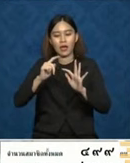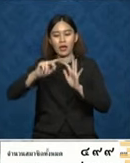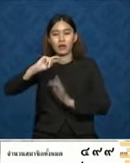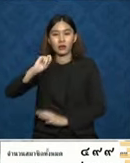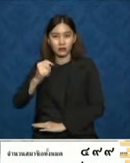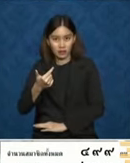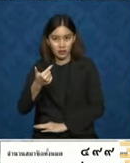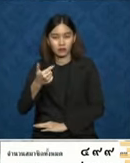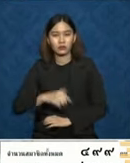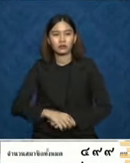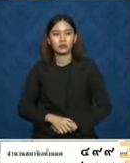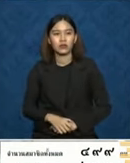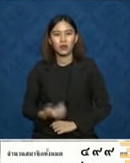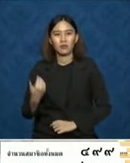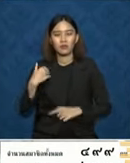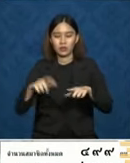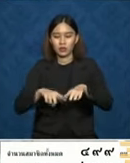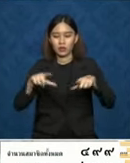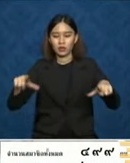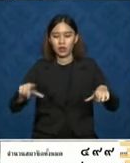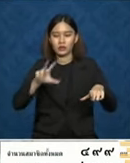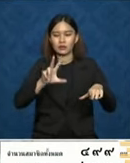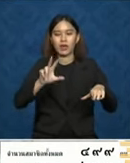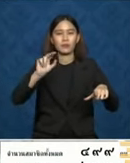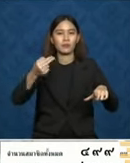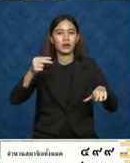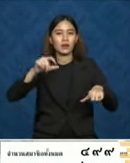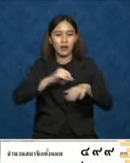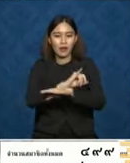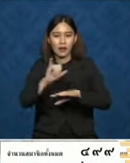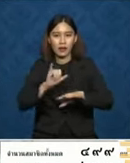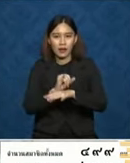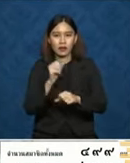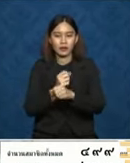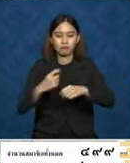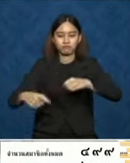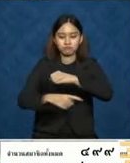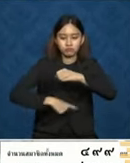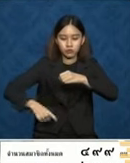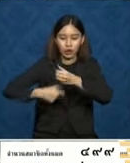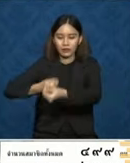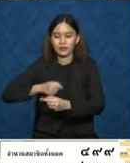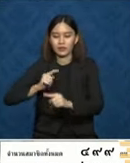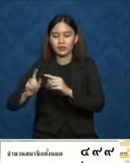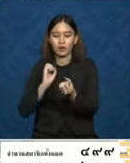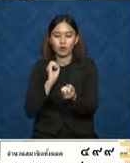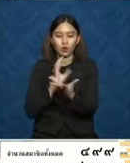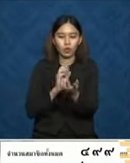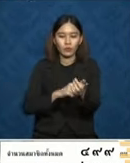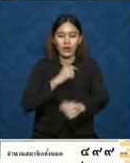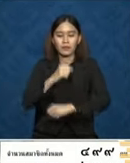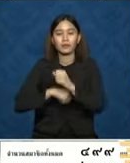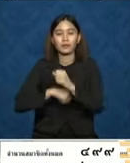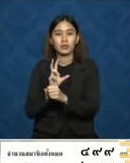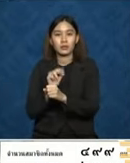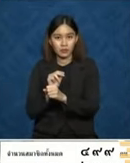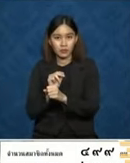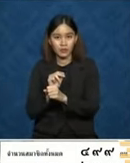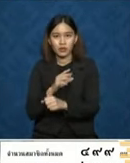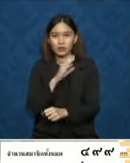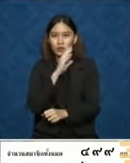วัดไทรเขาดินหนองกดมีเนื้อที่ประมาณ 30,000ไร่ทำนาทำไร่ทำสวนได้รับความเดือดร้อนมาเกือบ 30ปี